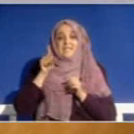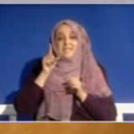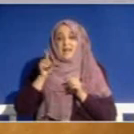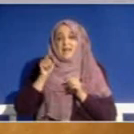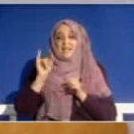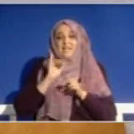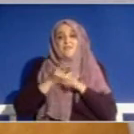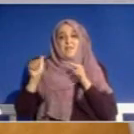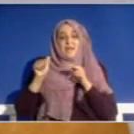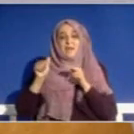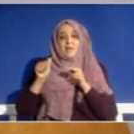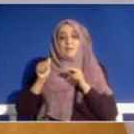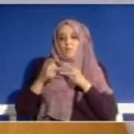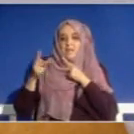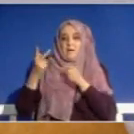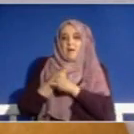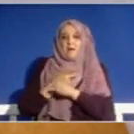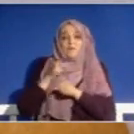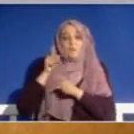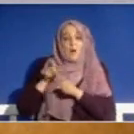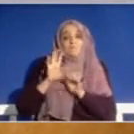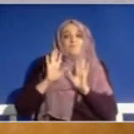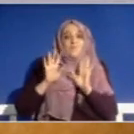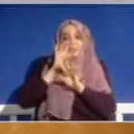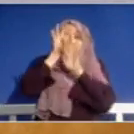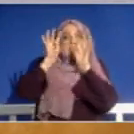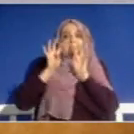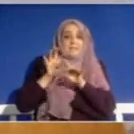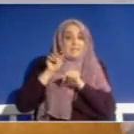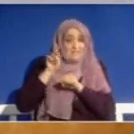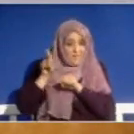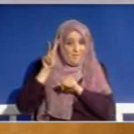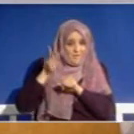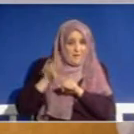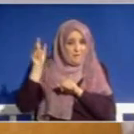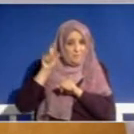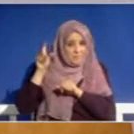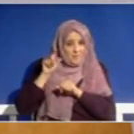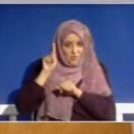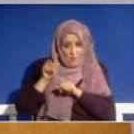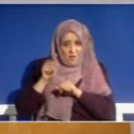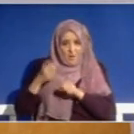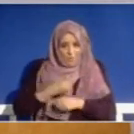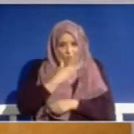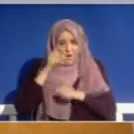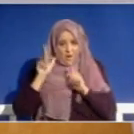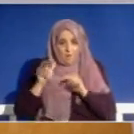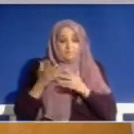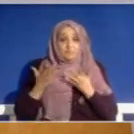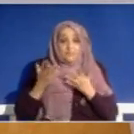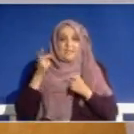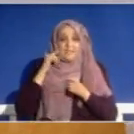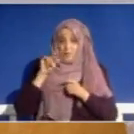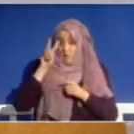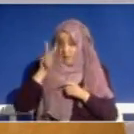كبيرة على إيمانه، أنت مؤمن ولا لا؟ إذا أنت مؤمن راك تمحي في الإيمان نتاعك بالسلوك نتاعك هذا. إذا كان